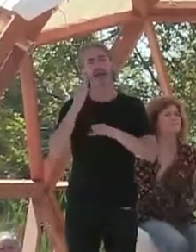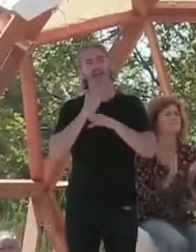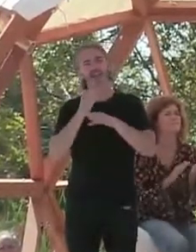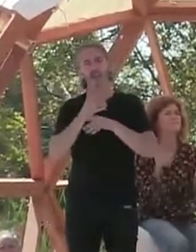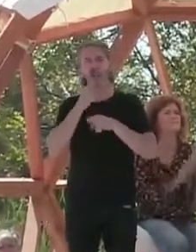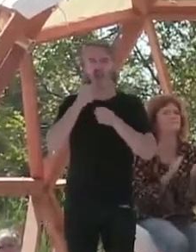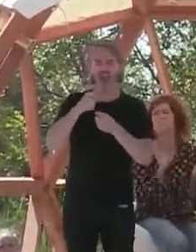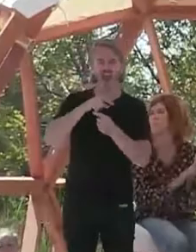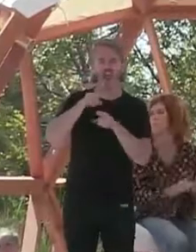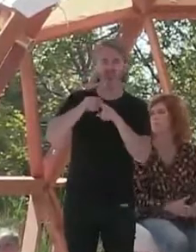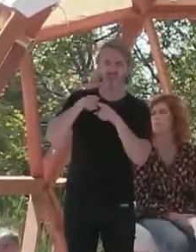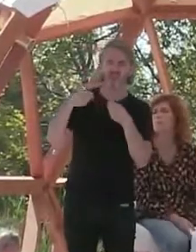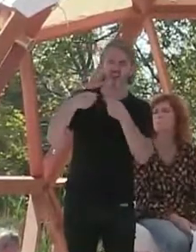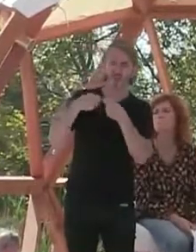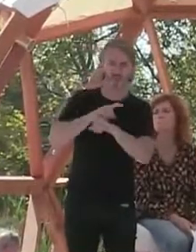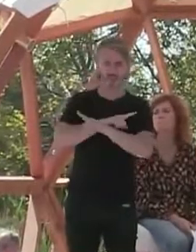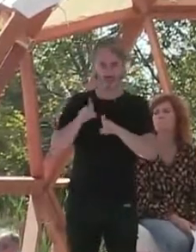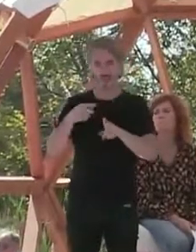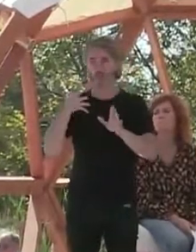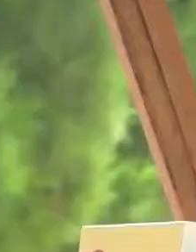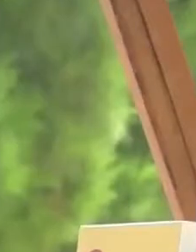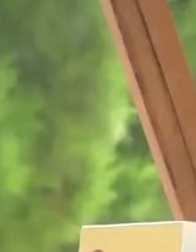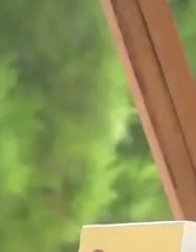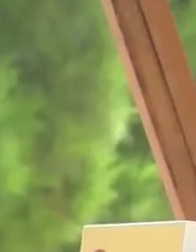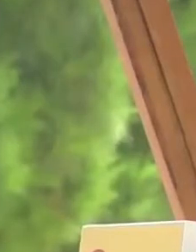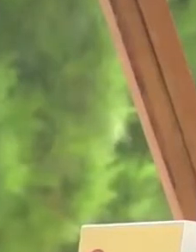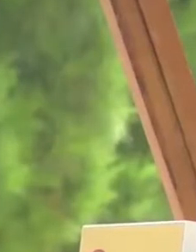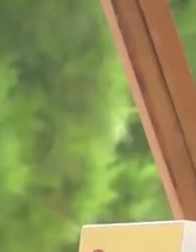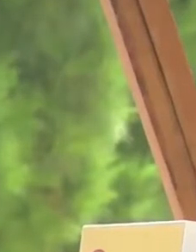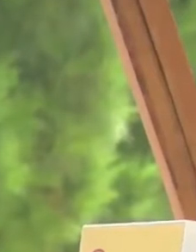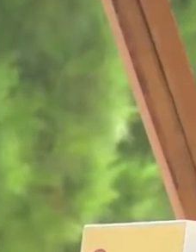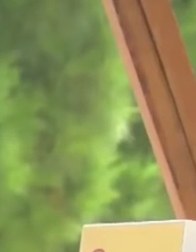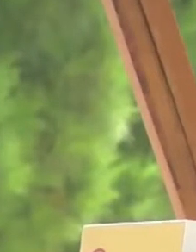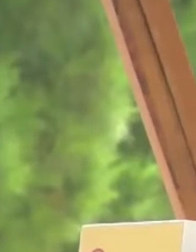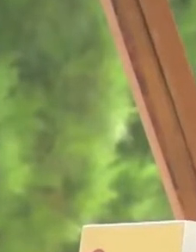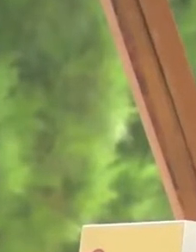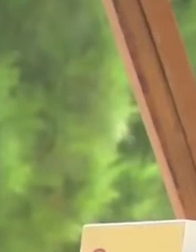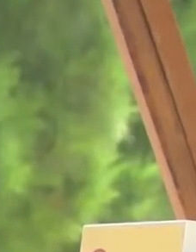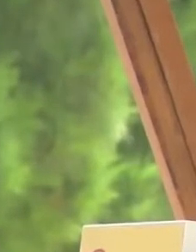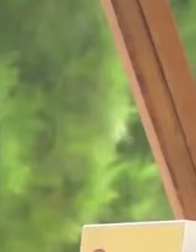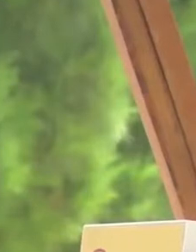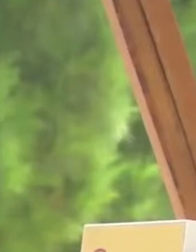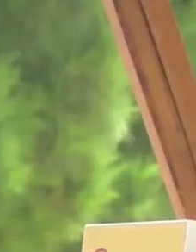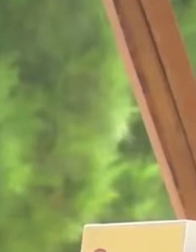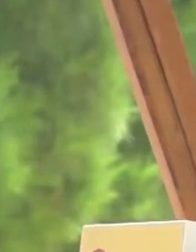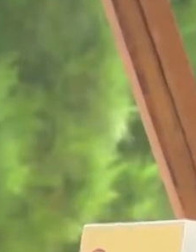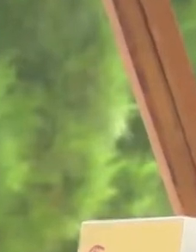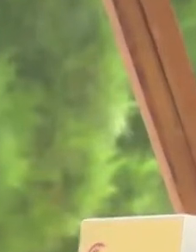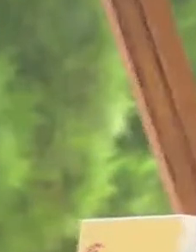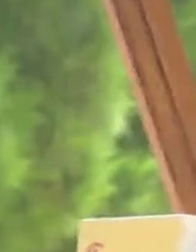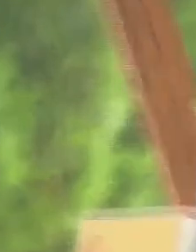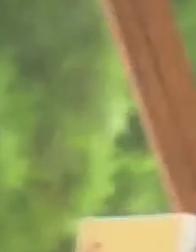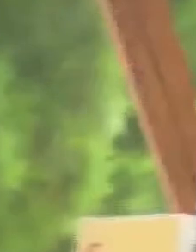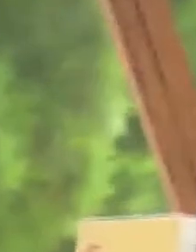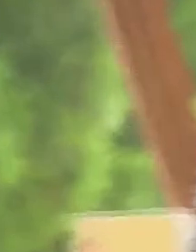bel·licista. Per això també us vull dir a vosaltres, sigueu forts i fortes. Tenim un valor